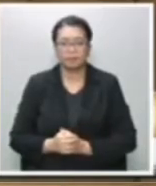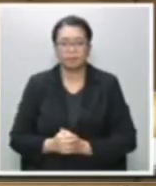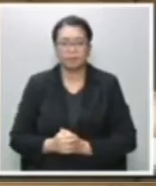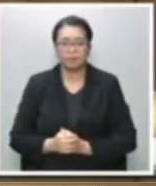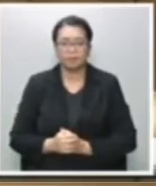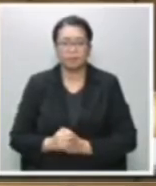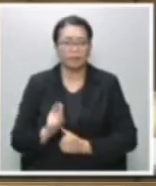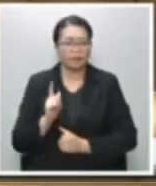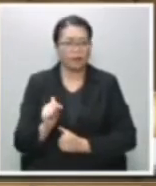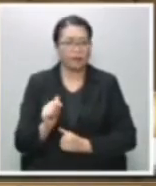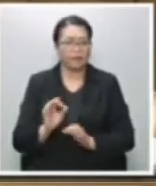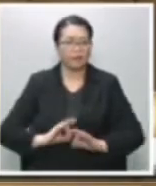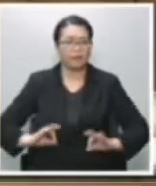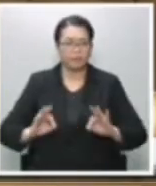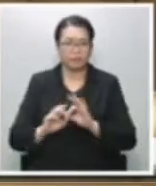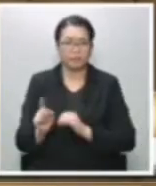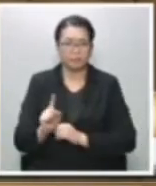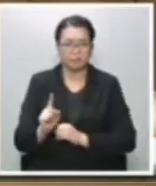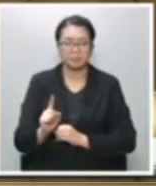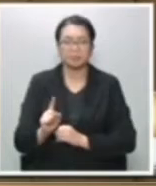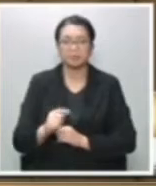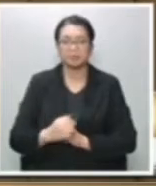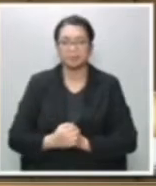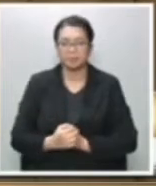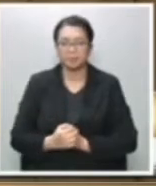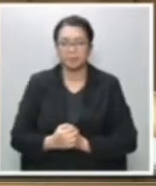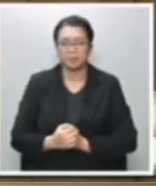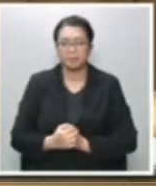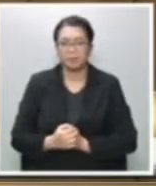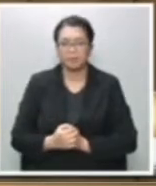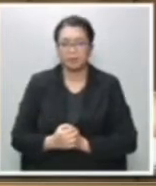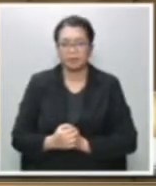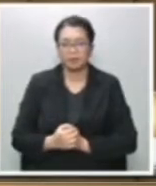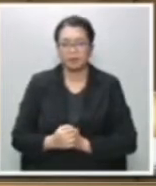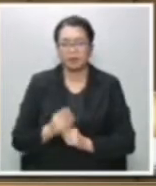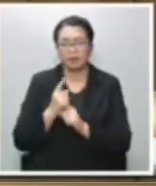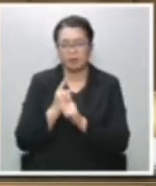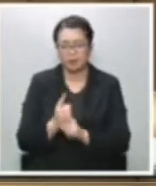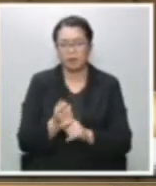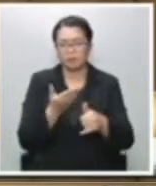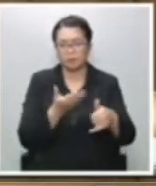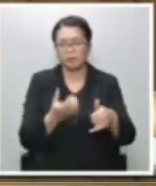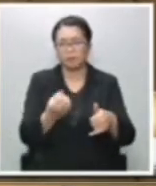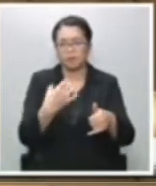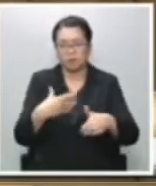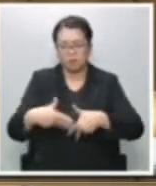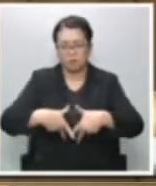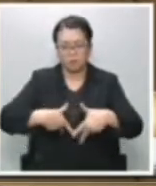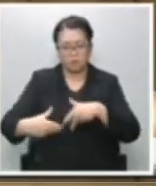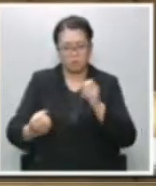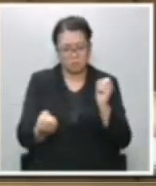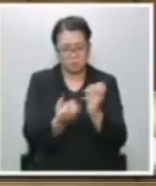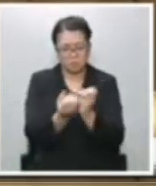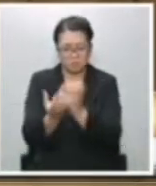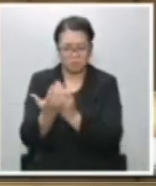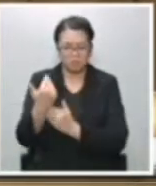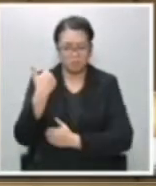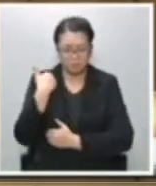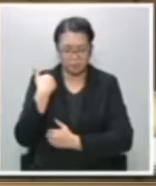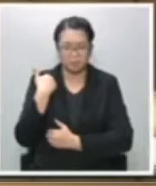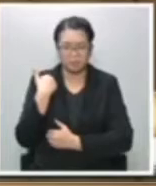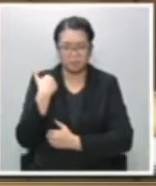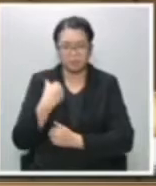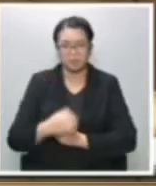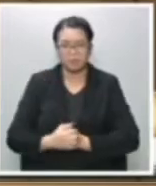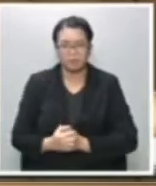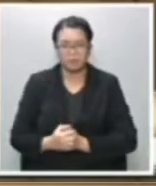นะครับว่าท่านให้ความสำคัญที่สำคัญก็เป็นตามที่ท่านว่าก็คือว่าประชาชนเนี่ยเดือดร้อนมากผมขอเรียน